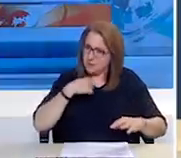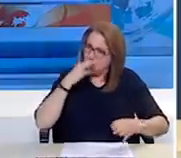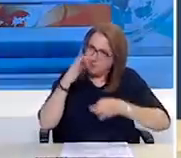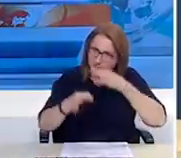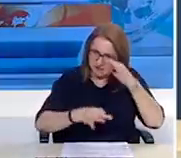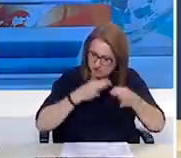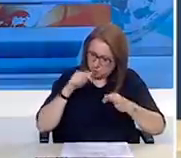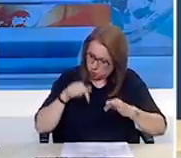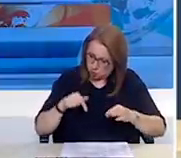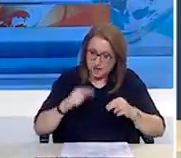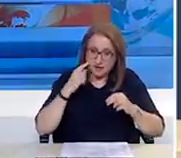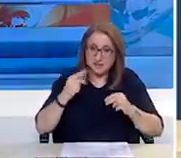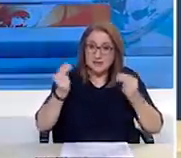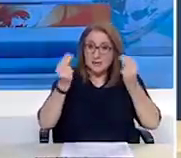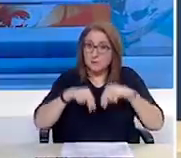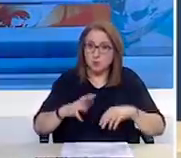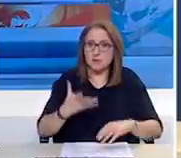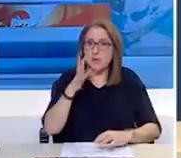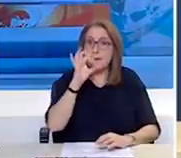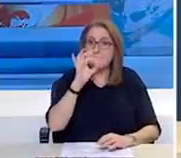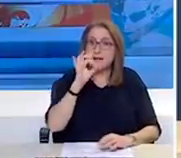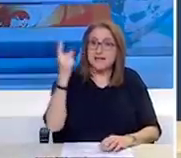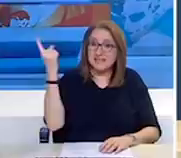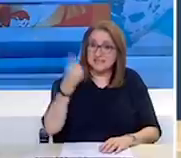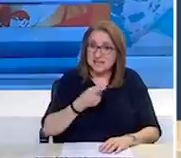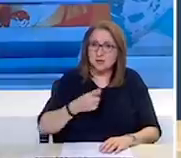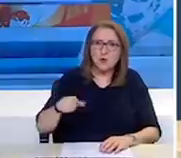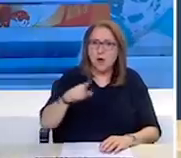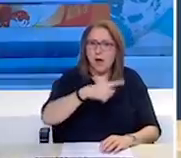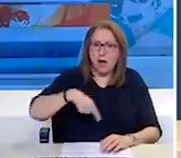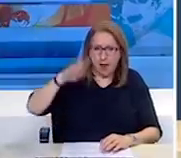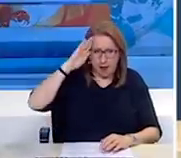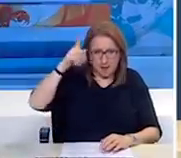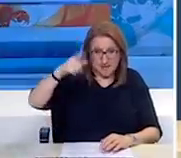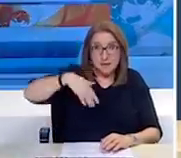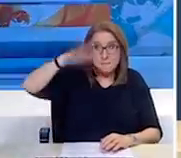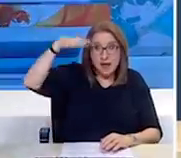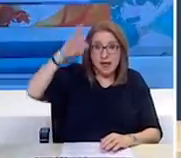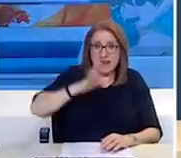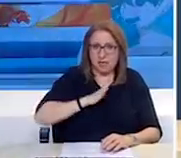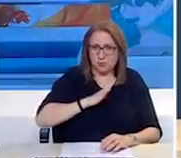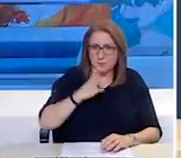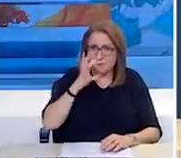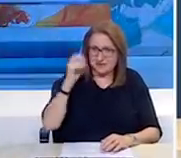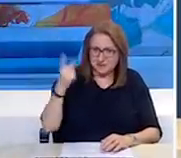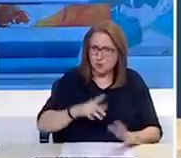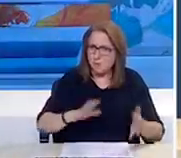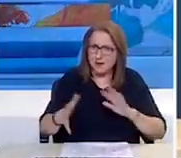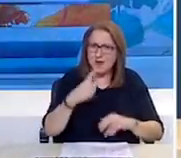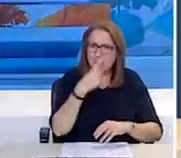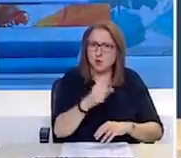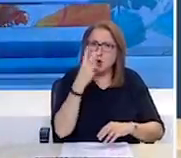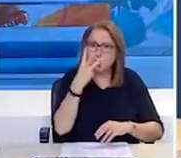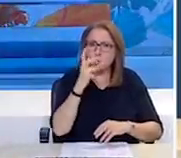σημαντικά είναι τα αποτελέσματα αυτής της μελέτης, περίπου 50% των ενηλίκων ατόμων στις ΗΠΑ, δηλαδή 108 εκατομμύρια